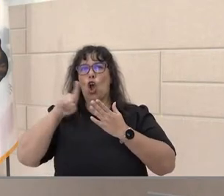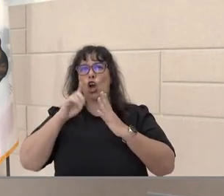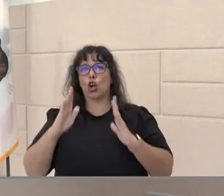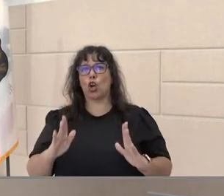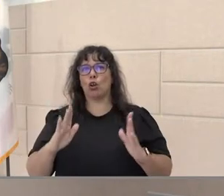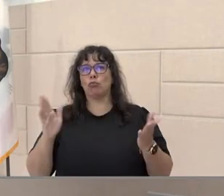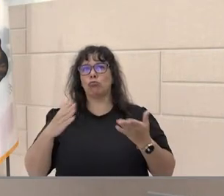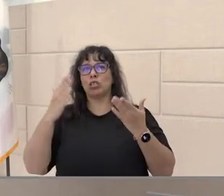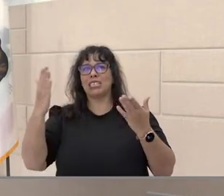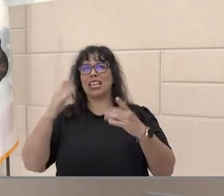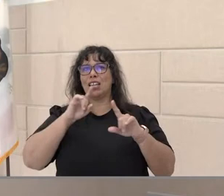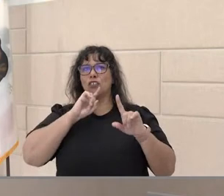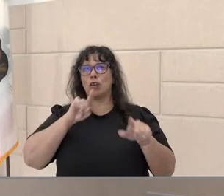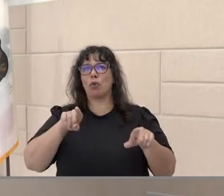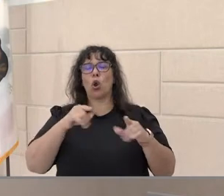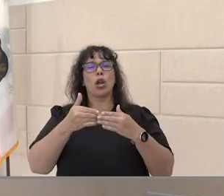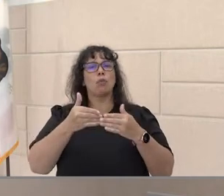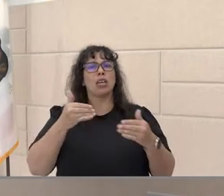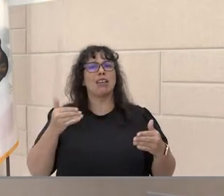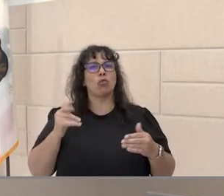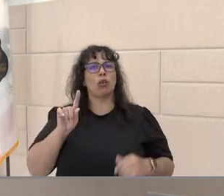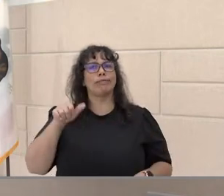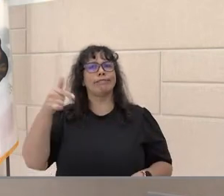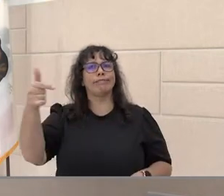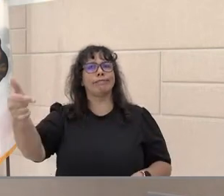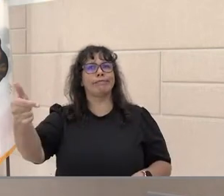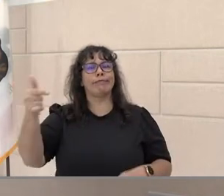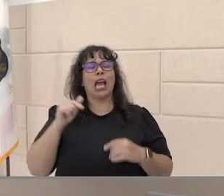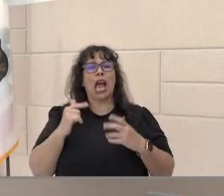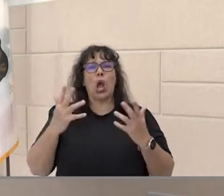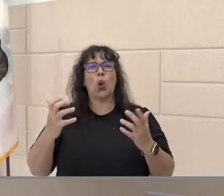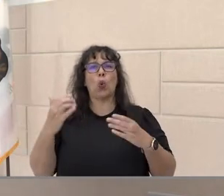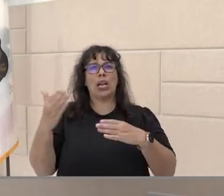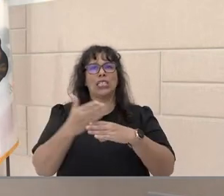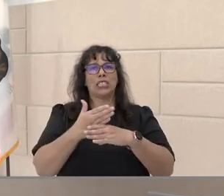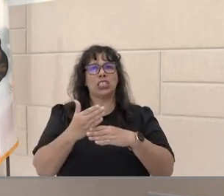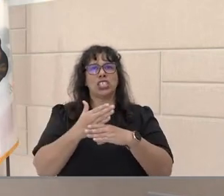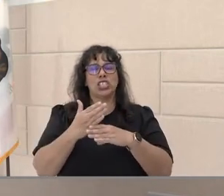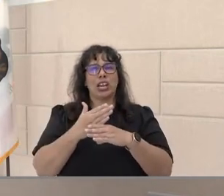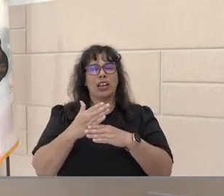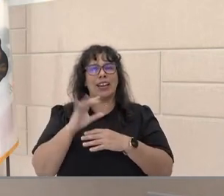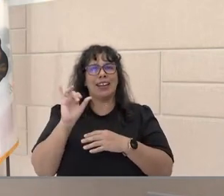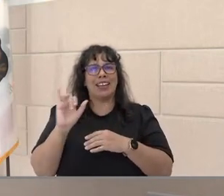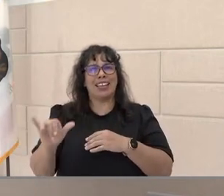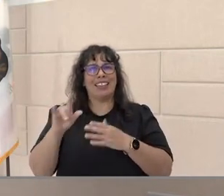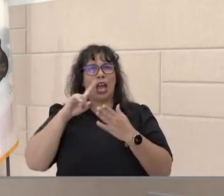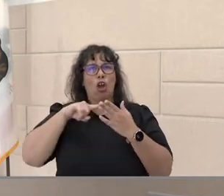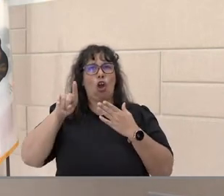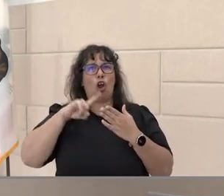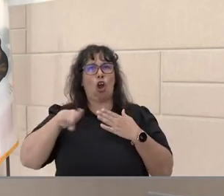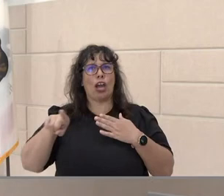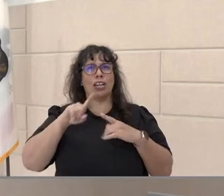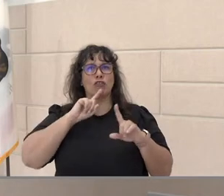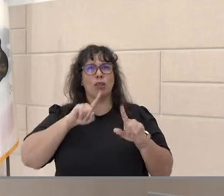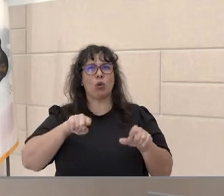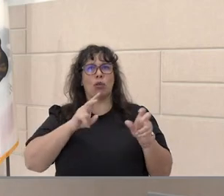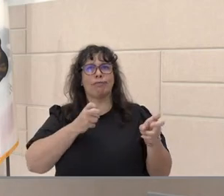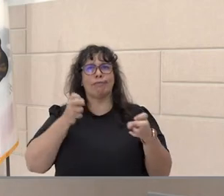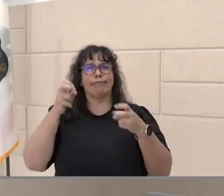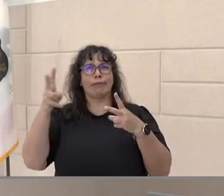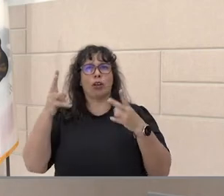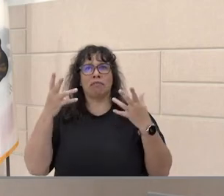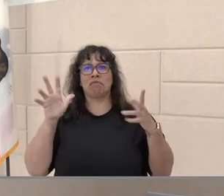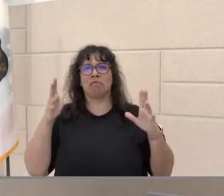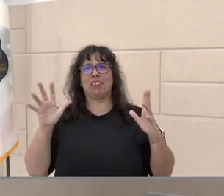Shelton ដើម្បីមកថ្លែងសេចក្តីថ្លែងការណ៍ដើម្បីចែករំលែកនឹងថារបាយការណ៍ត